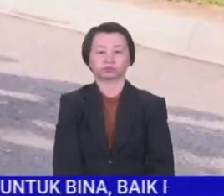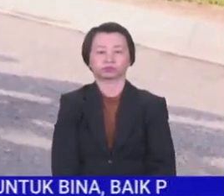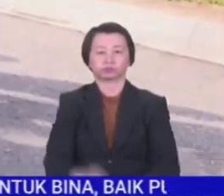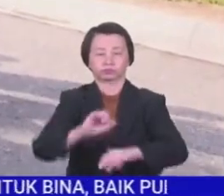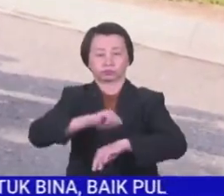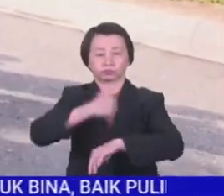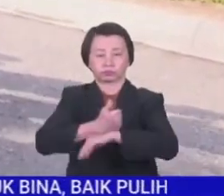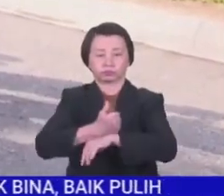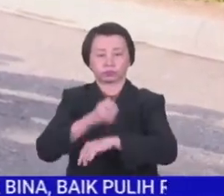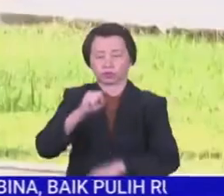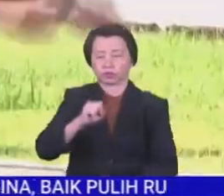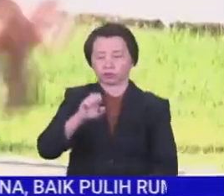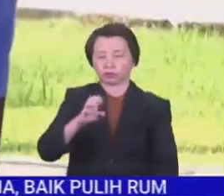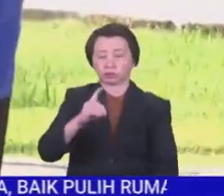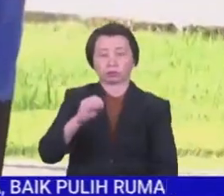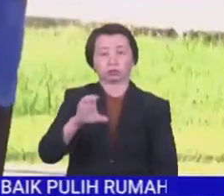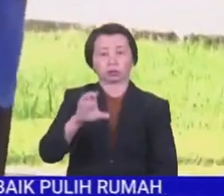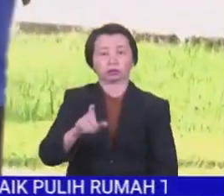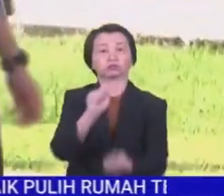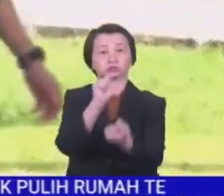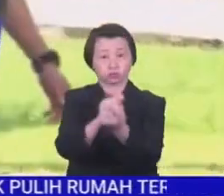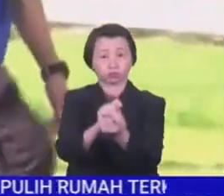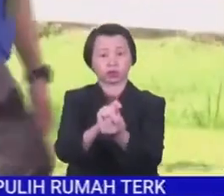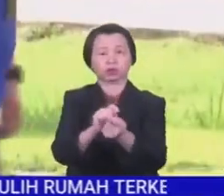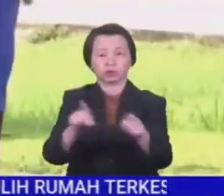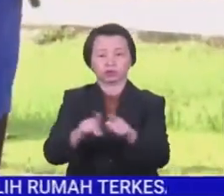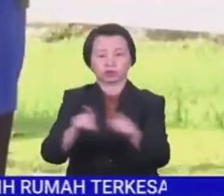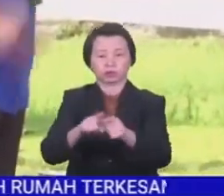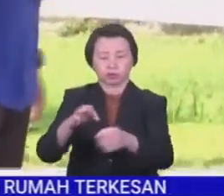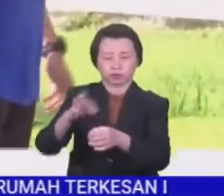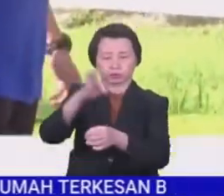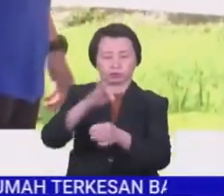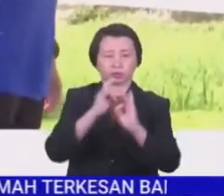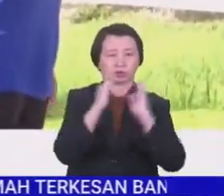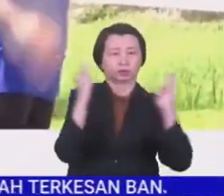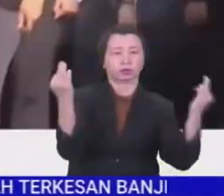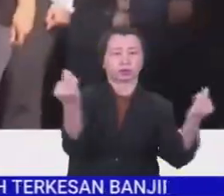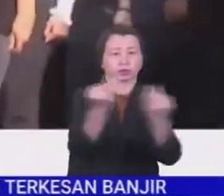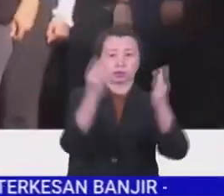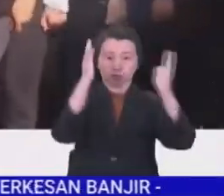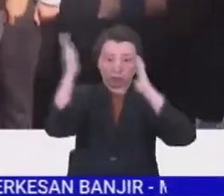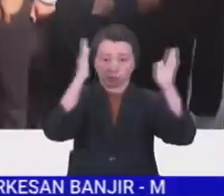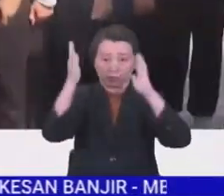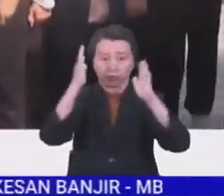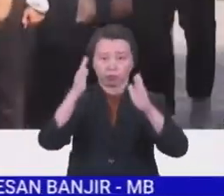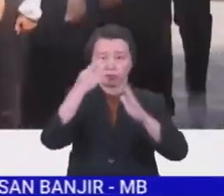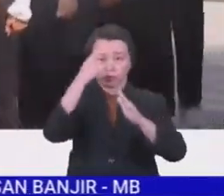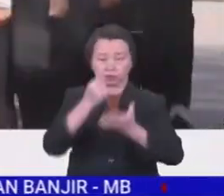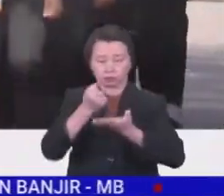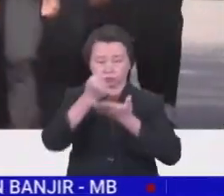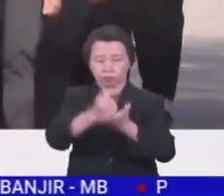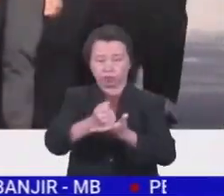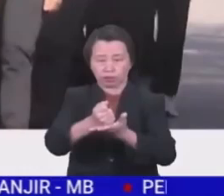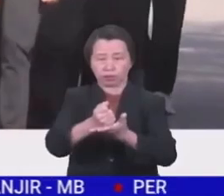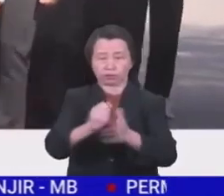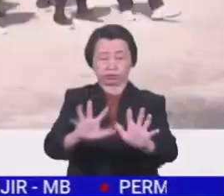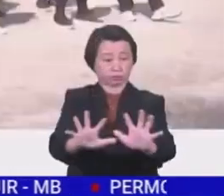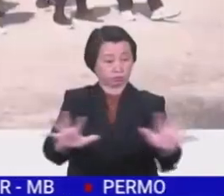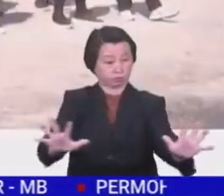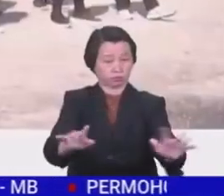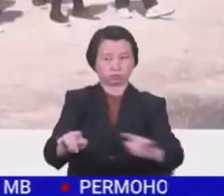Penubuhan SIDET RTM Perak bertepatan seiring semangat keluarga Malaysia khususnya dalam membantu barisan